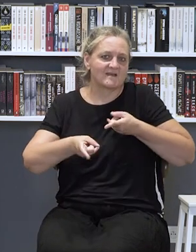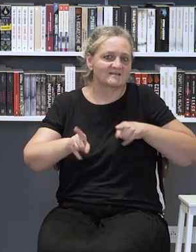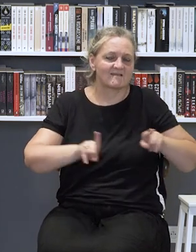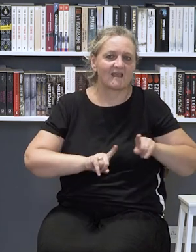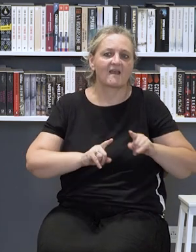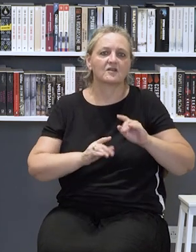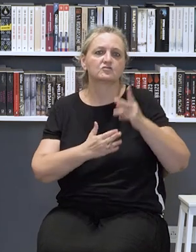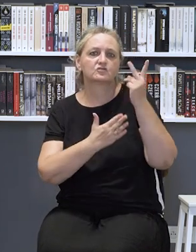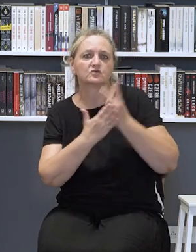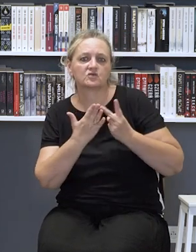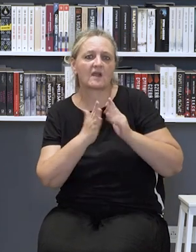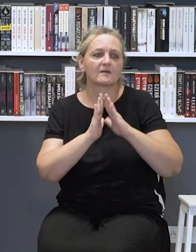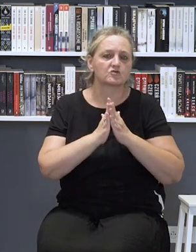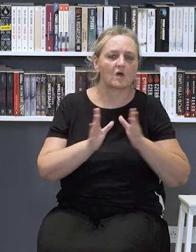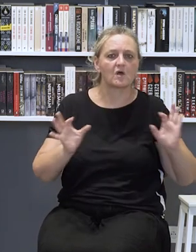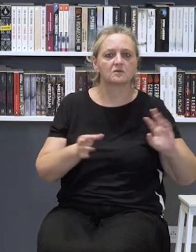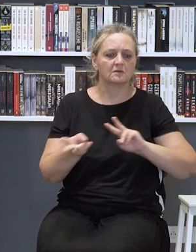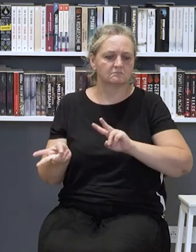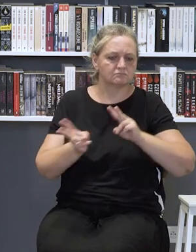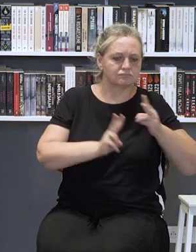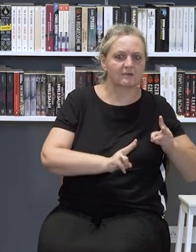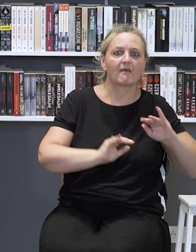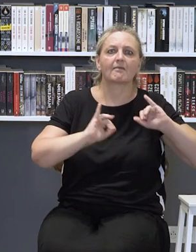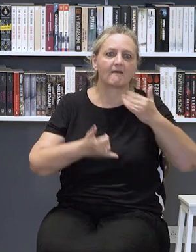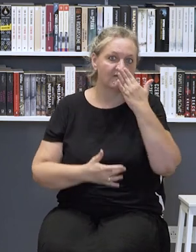na przykład czytając literaturę.